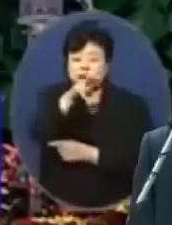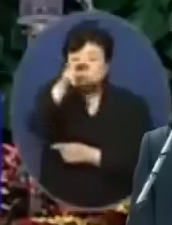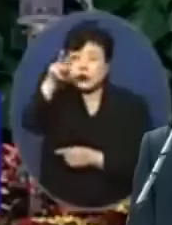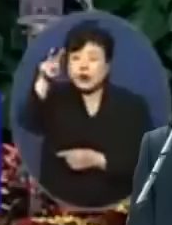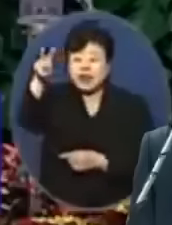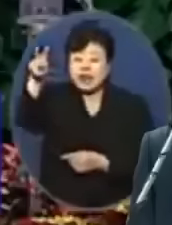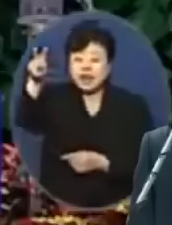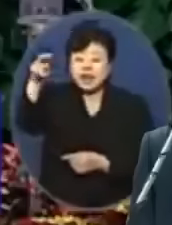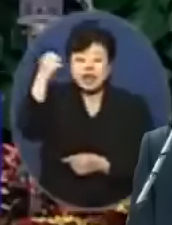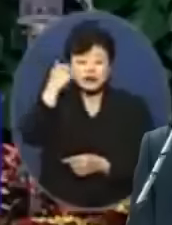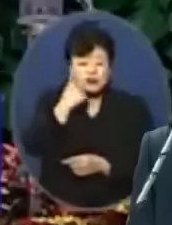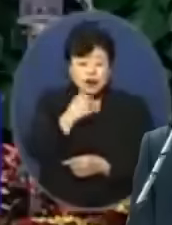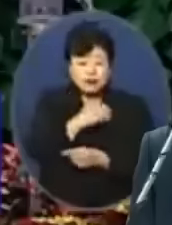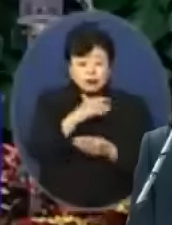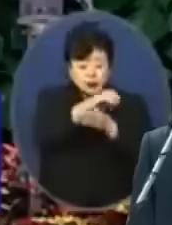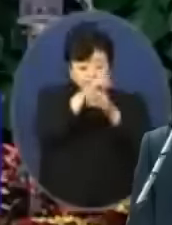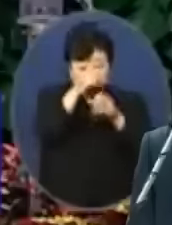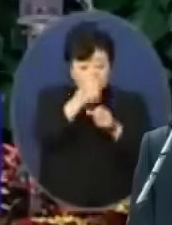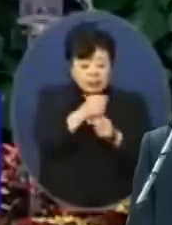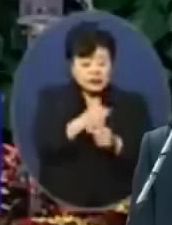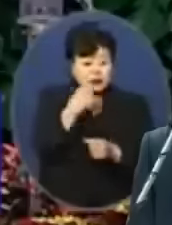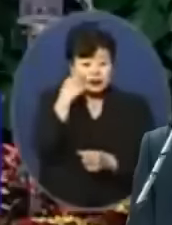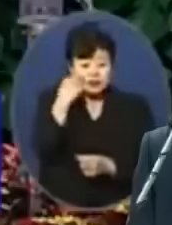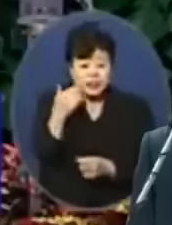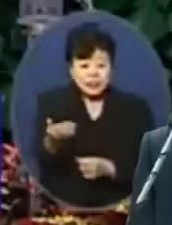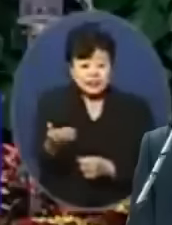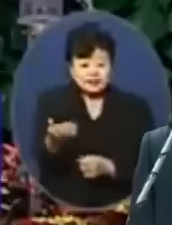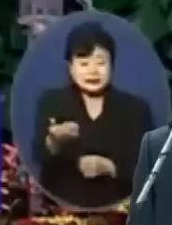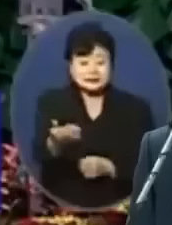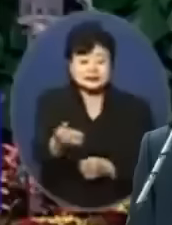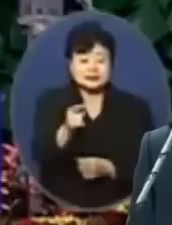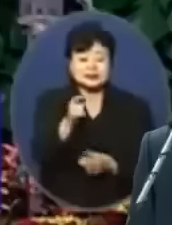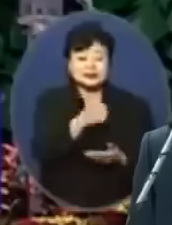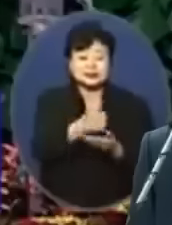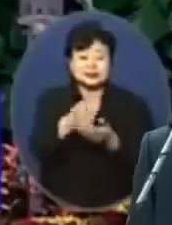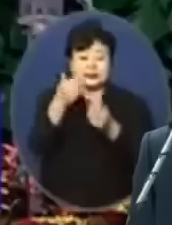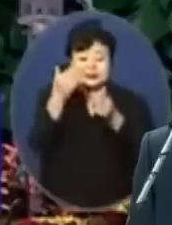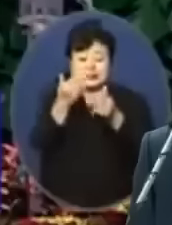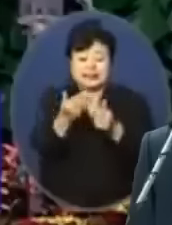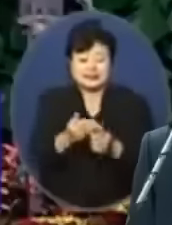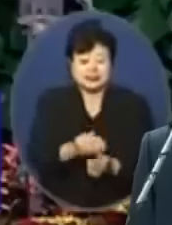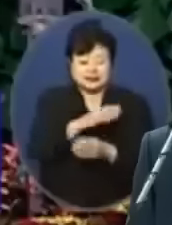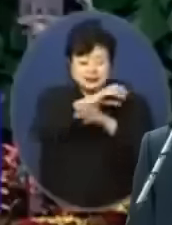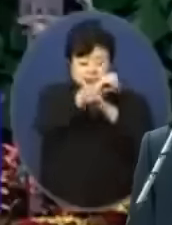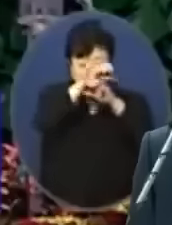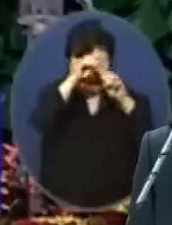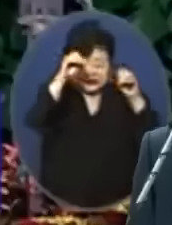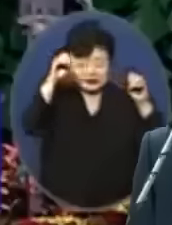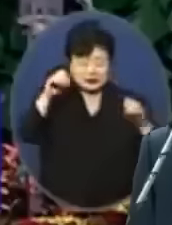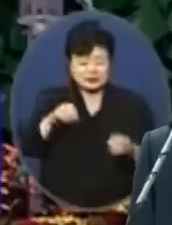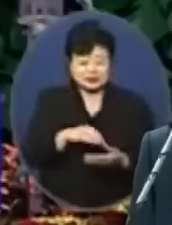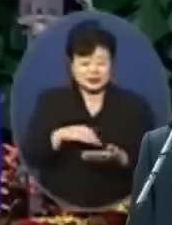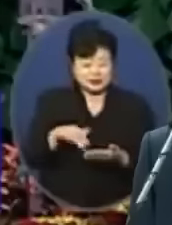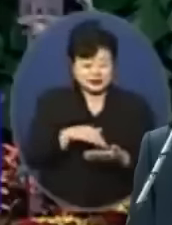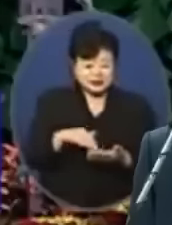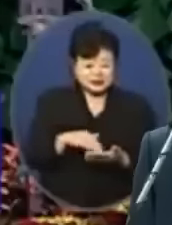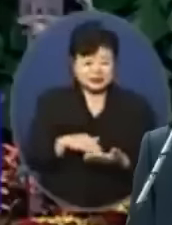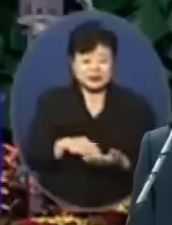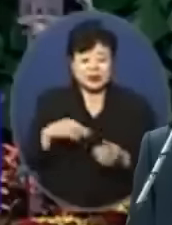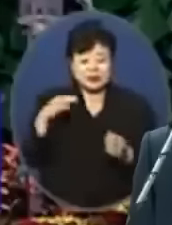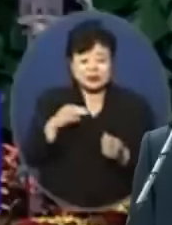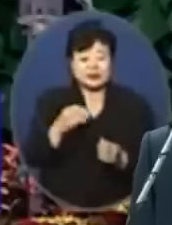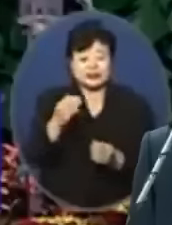바라보아라. 누가 이 모든 별들을 창조하였느냐. 바로 그분께서 전체를 수요를